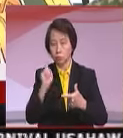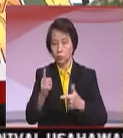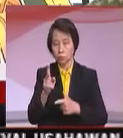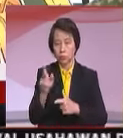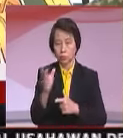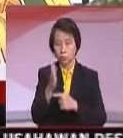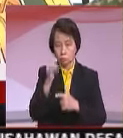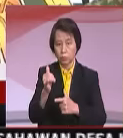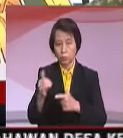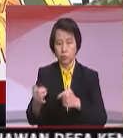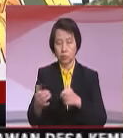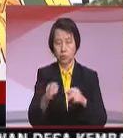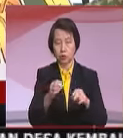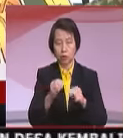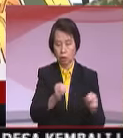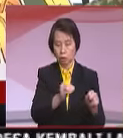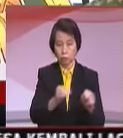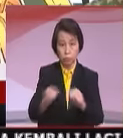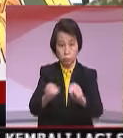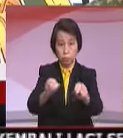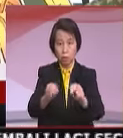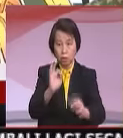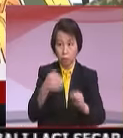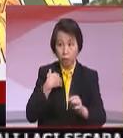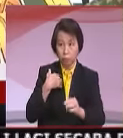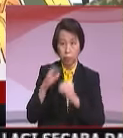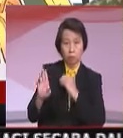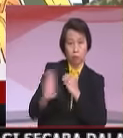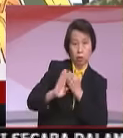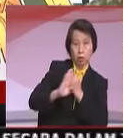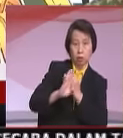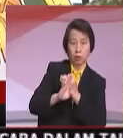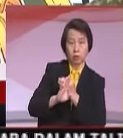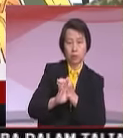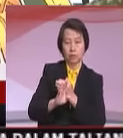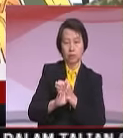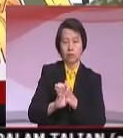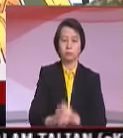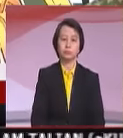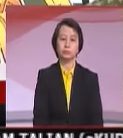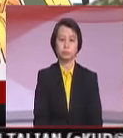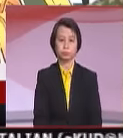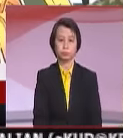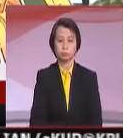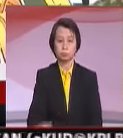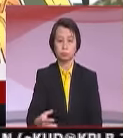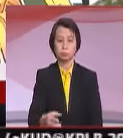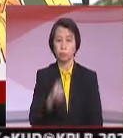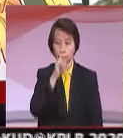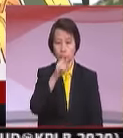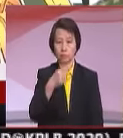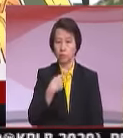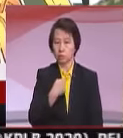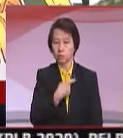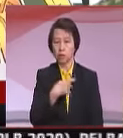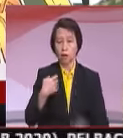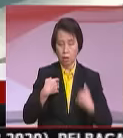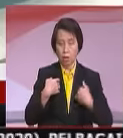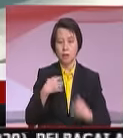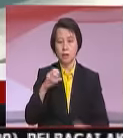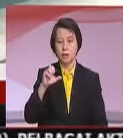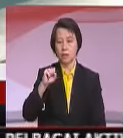yang boleh diatur gerakkan jika ada apa-apa ancaman, peningkatan ancaman di sempadan. Memang benda itu dalam SOP kita.